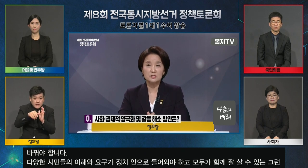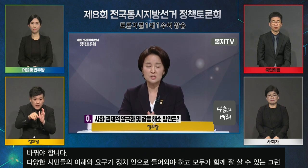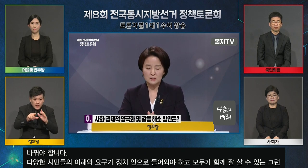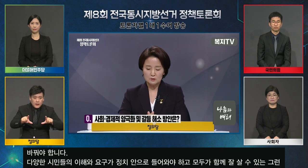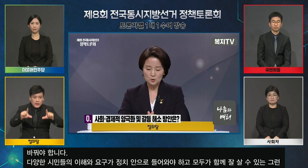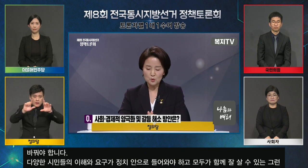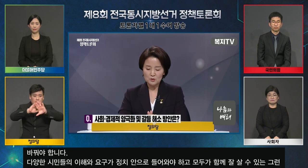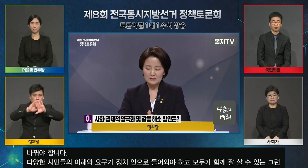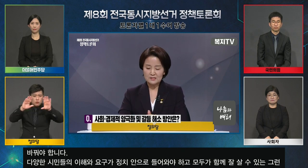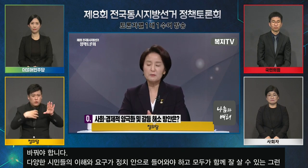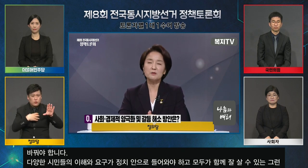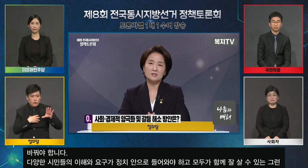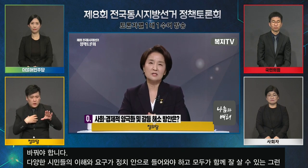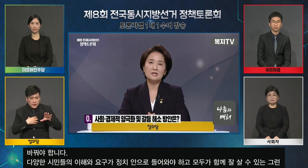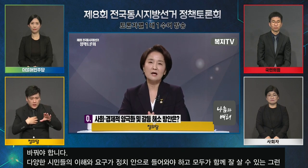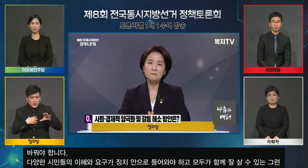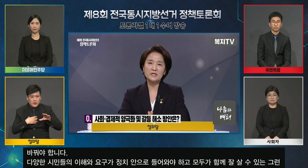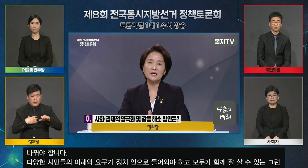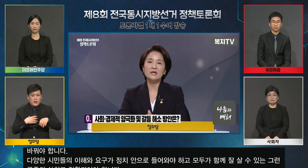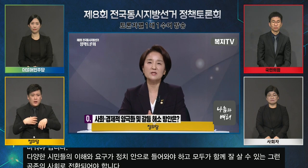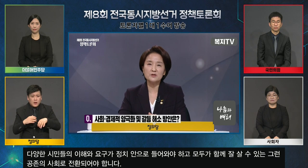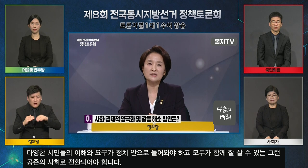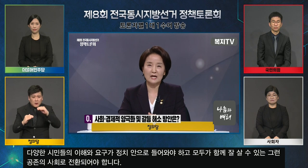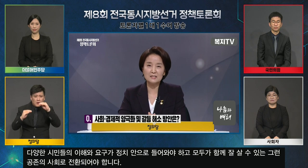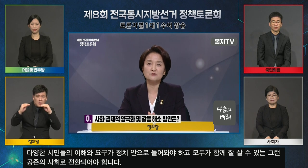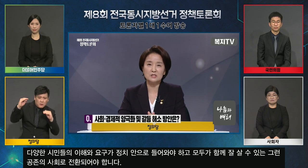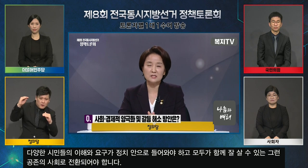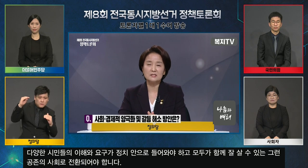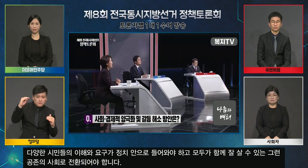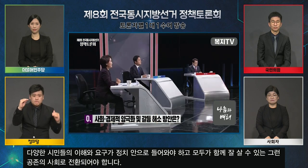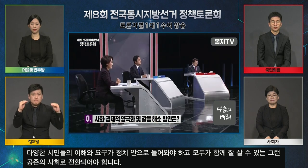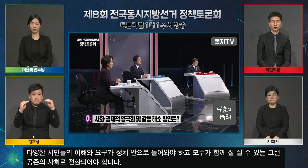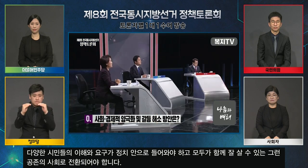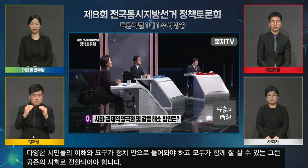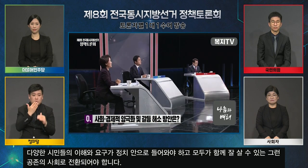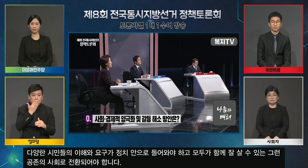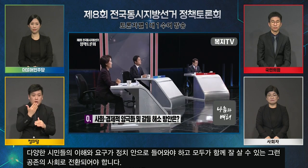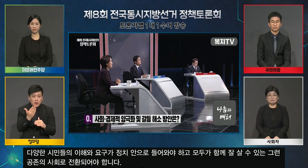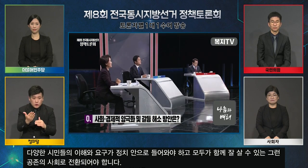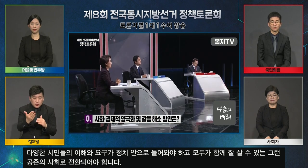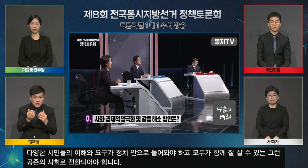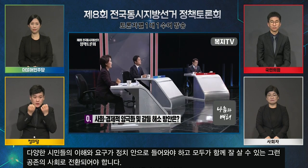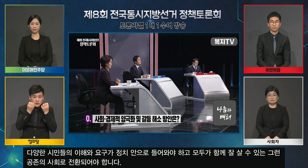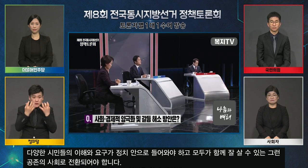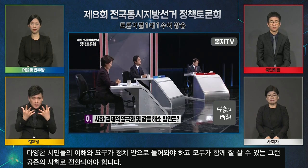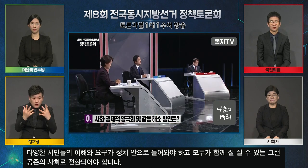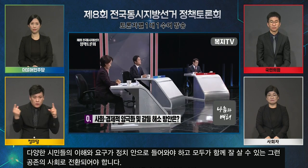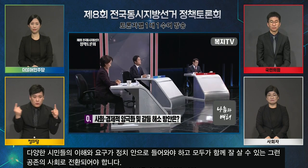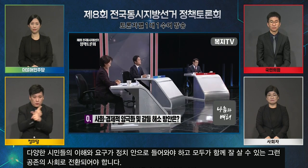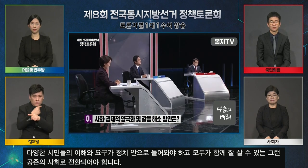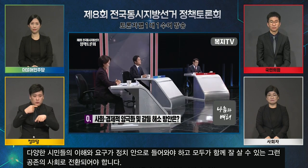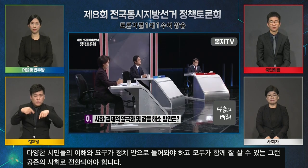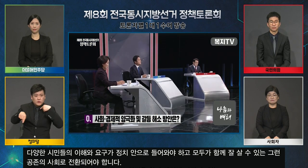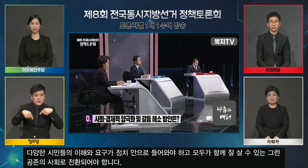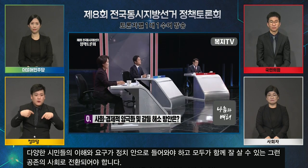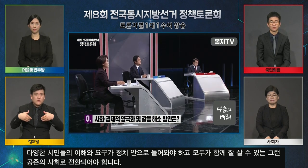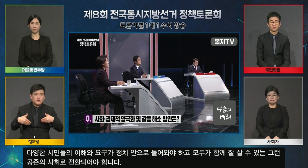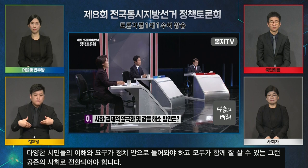불평등 또 차별을 함께 해결해 나갈 수 있는 대전안의 정치가 필요합니다.